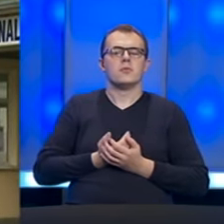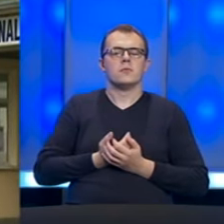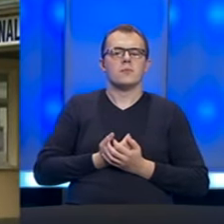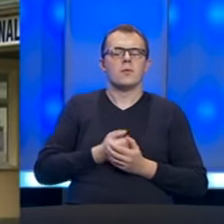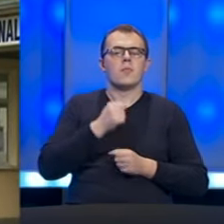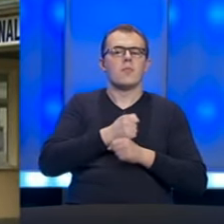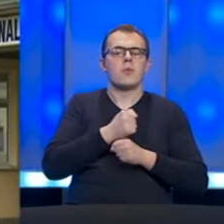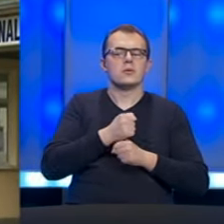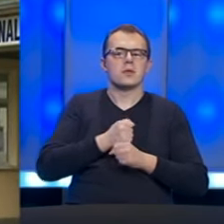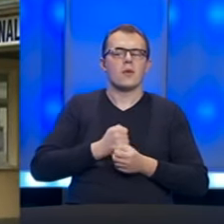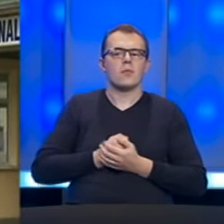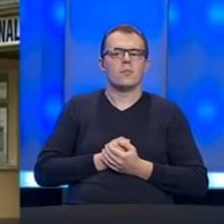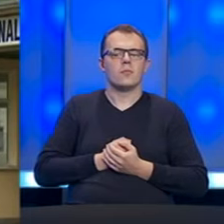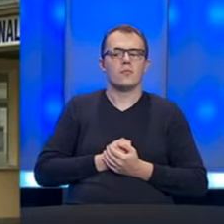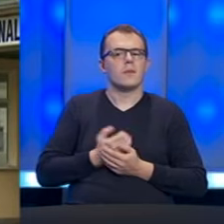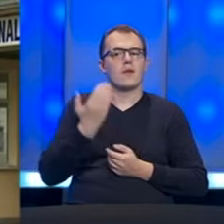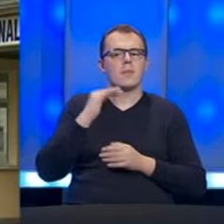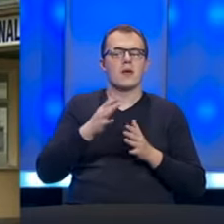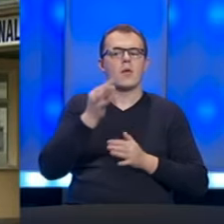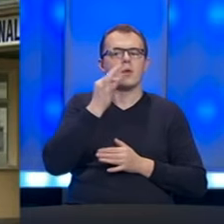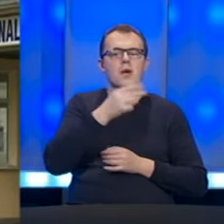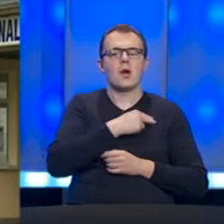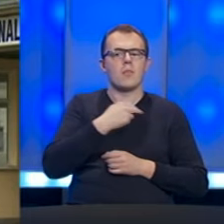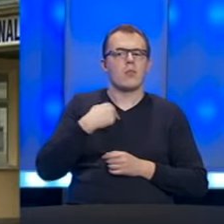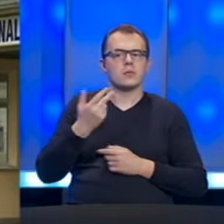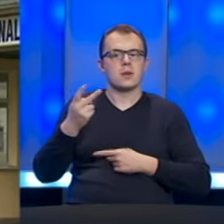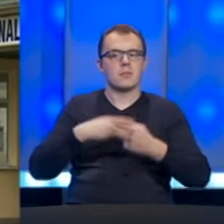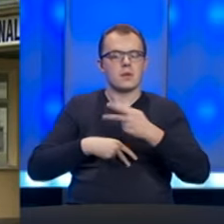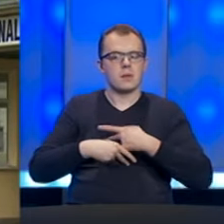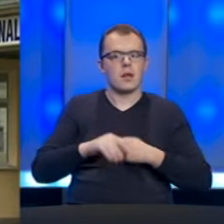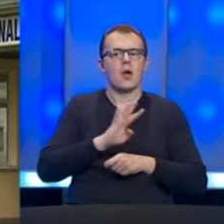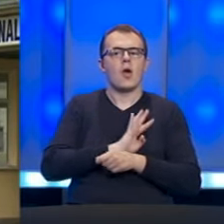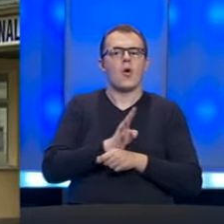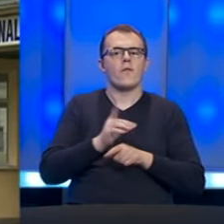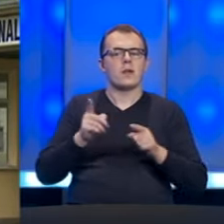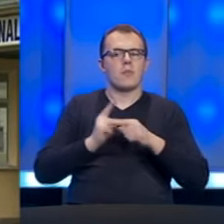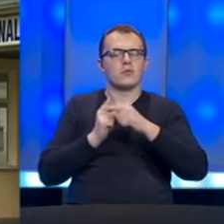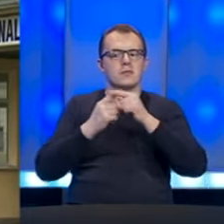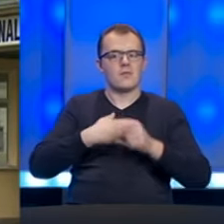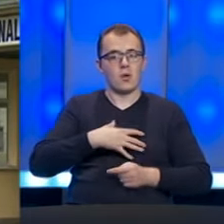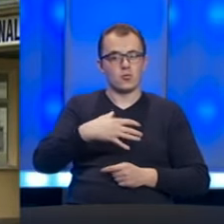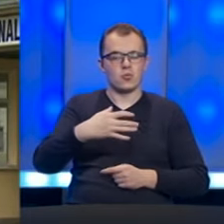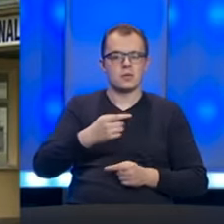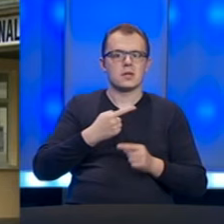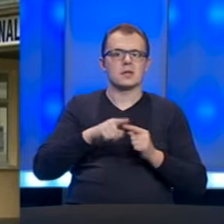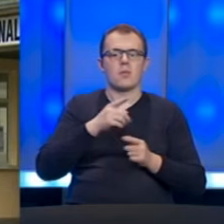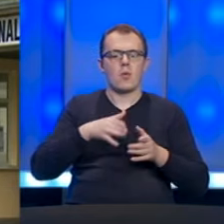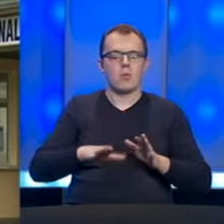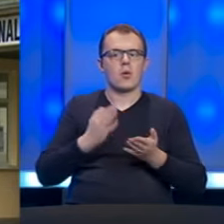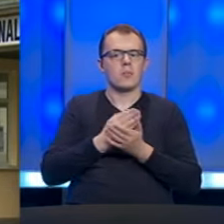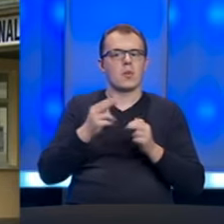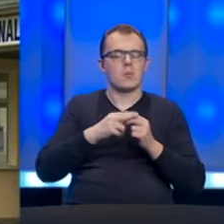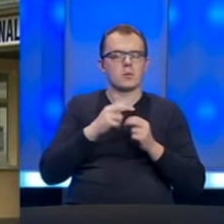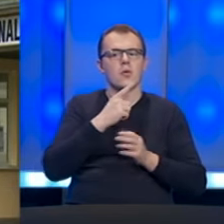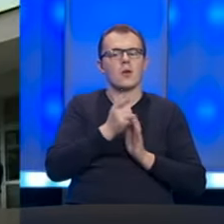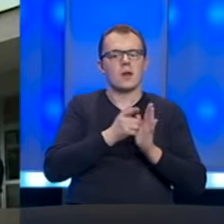plemeniti posao. Prije nekoliko dana u bolnicu je primljena COVID pozitivna trudnica, obzirom da je porod bio blizu. Na vrijeme